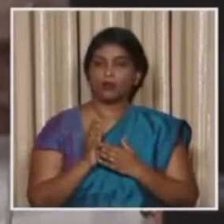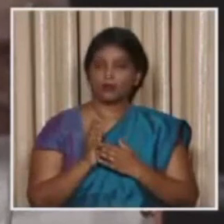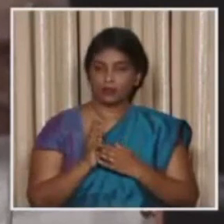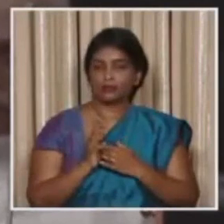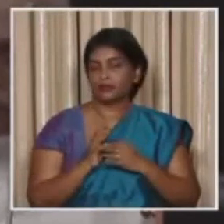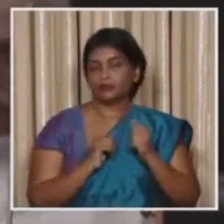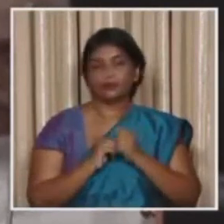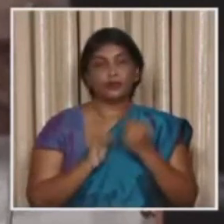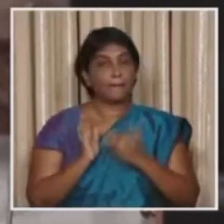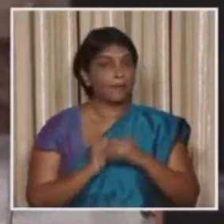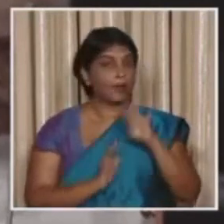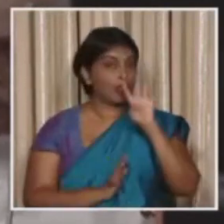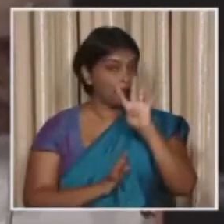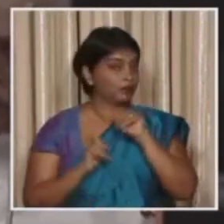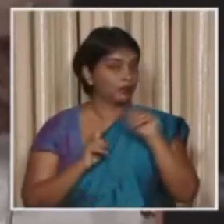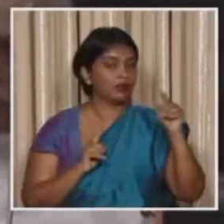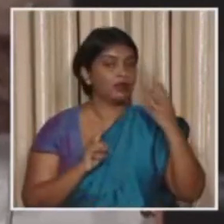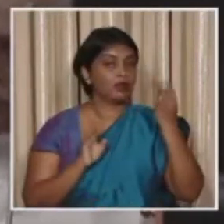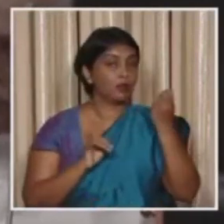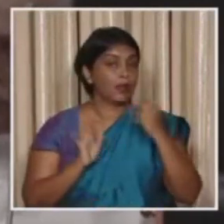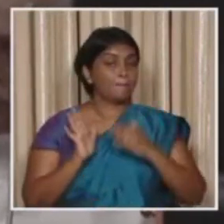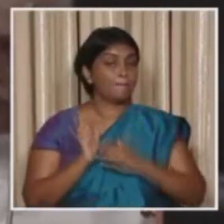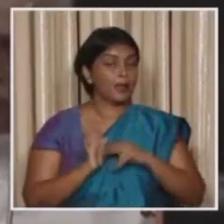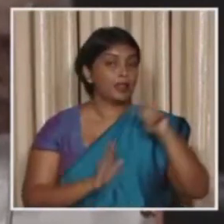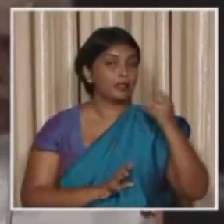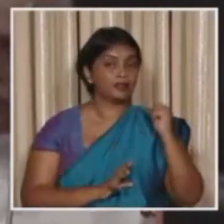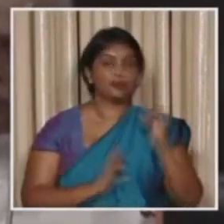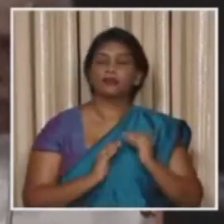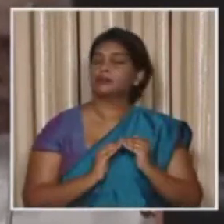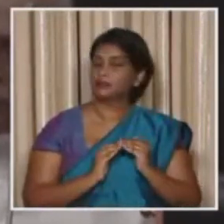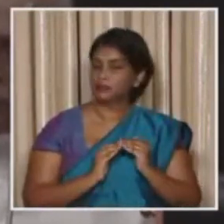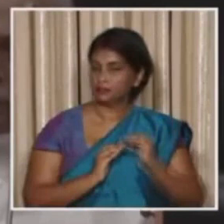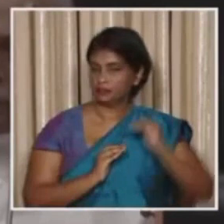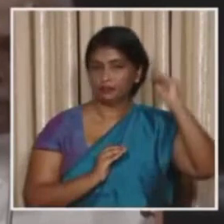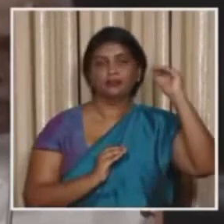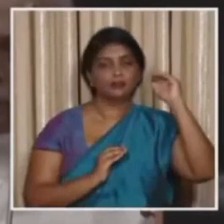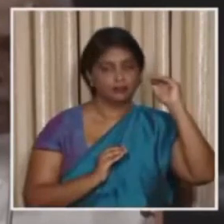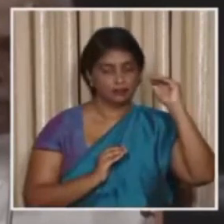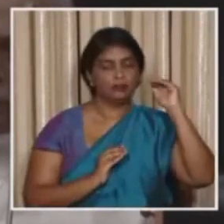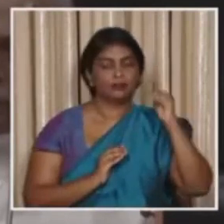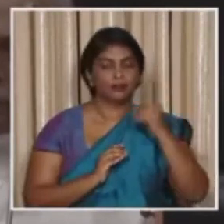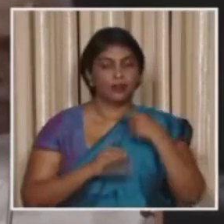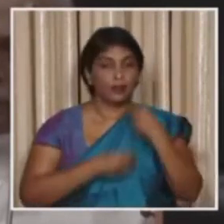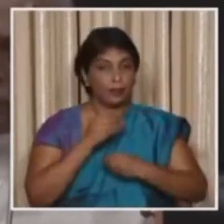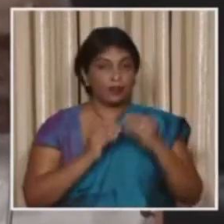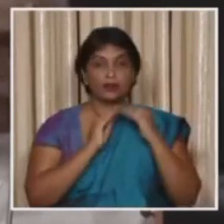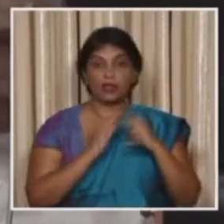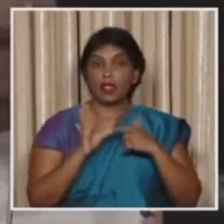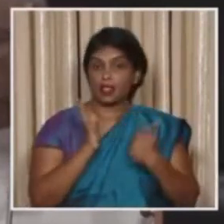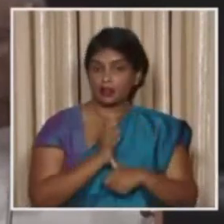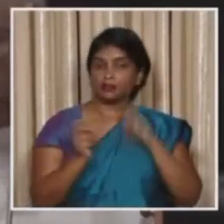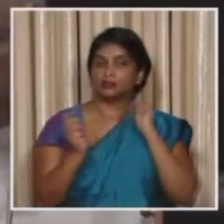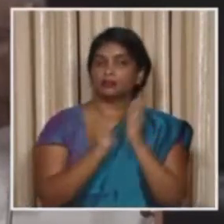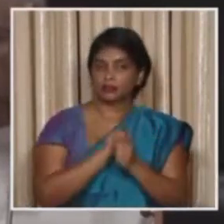සීමාව රුපියල් මිලියන 4 සිට රුපියල් මිලියන 250 දක්වා ඉහළ දැමීමට කර්මාන්ත පනතට